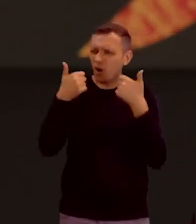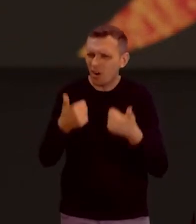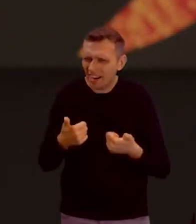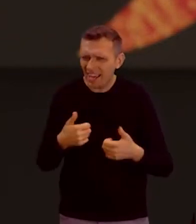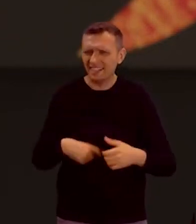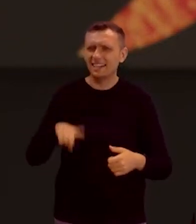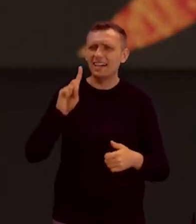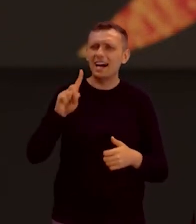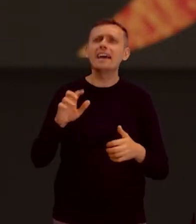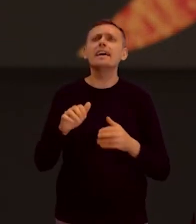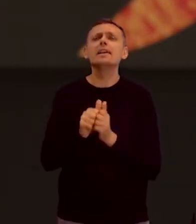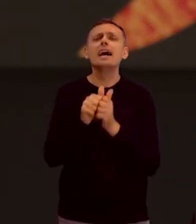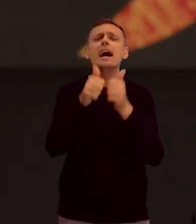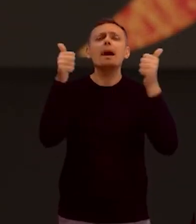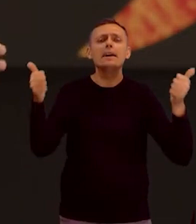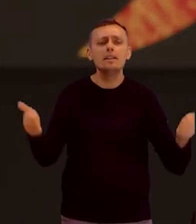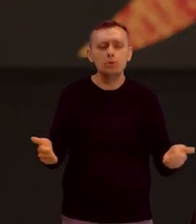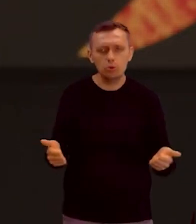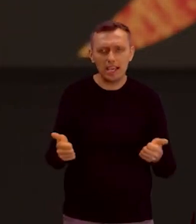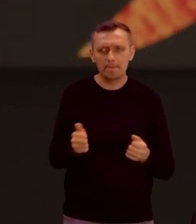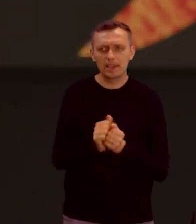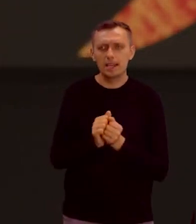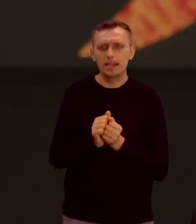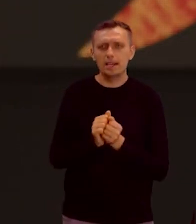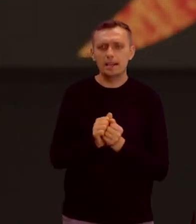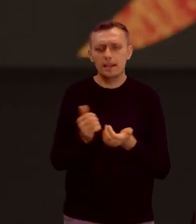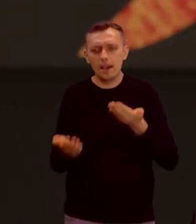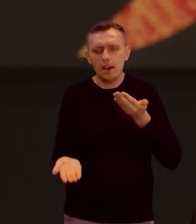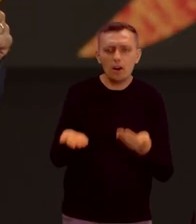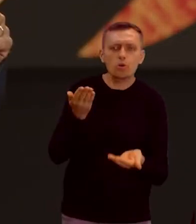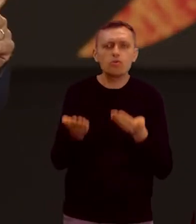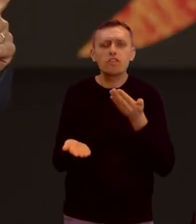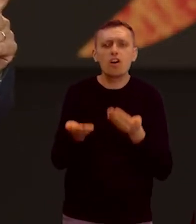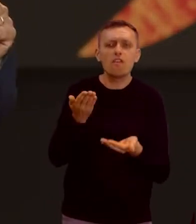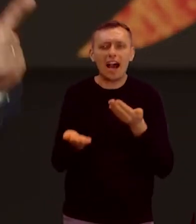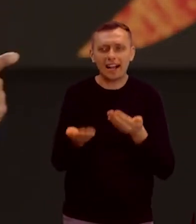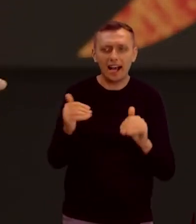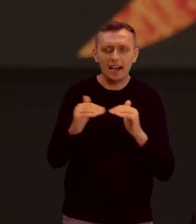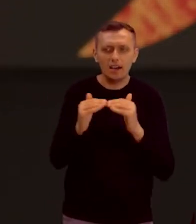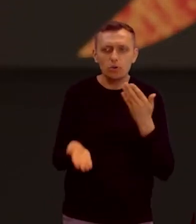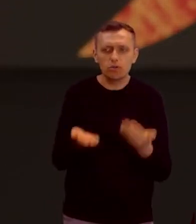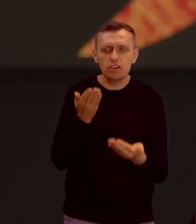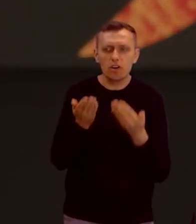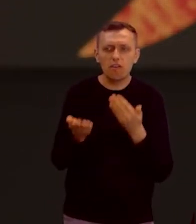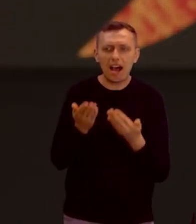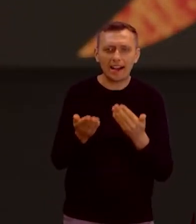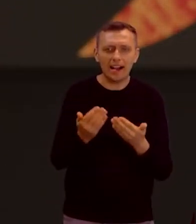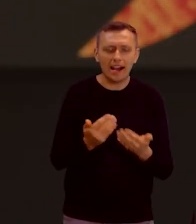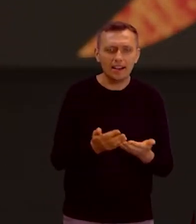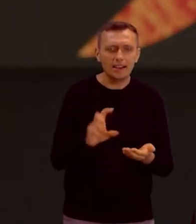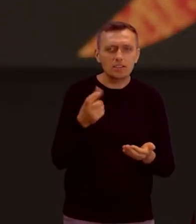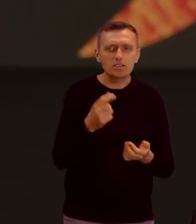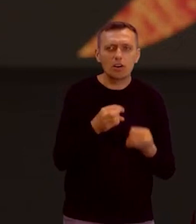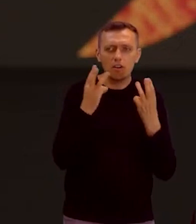wyważenie priorytetów i odzyskanie wartości najwyższej, jaką jest dom i rodzina.